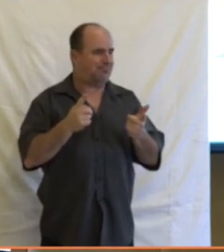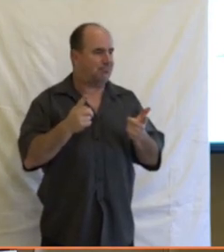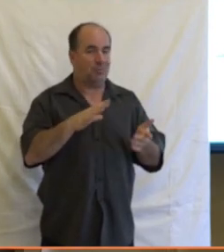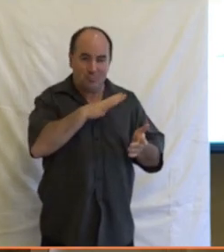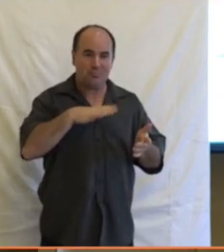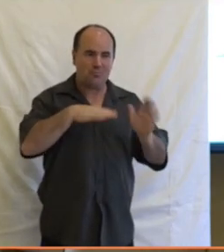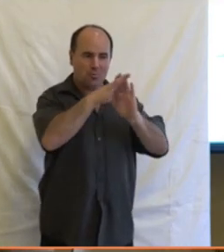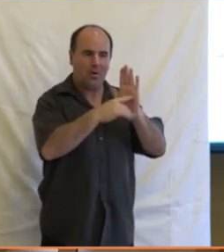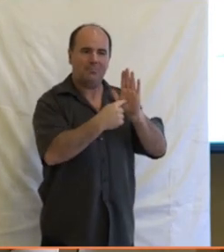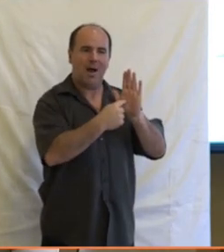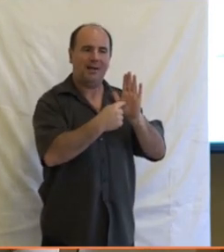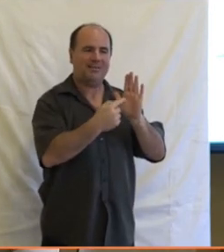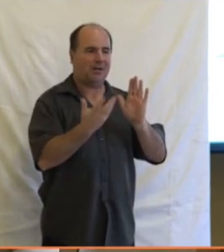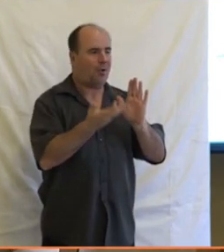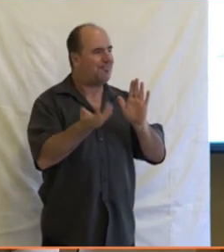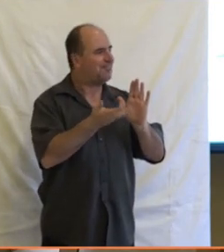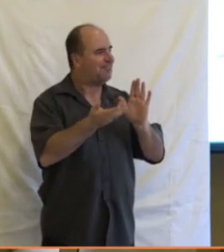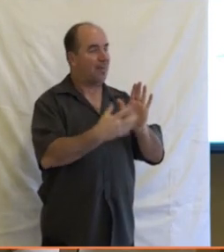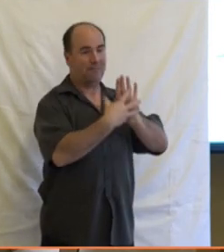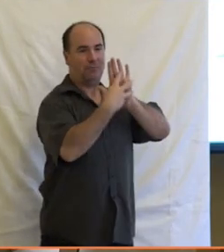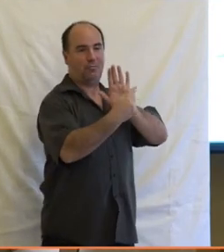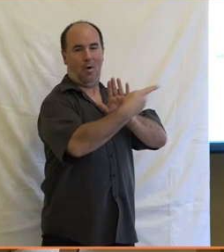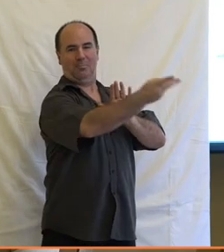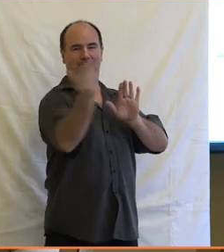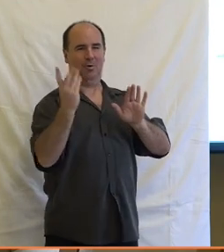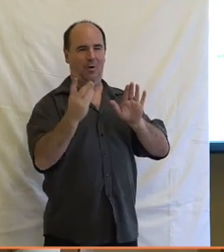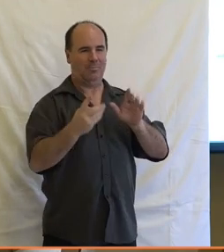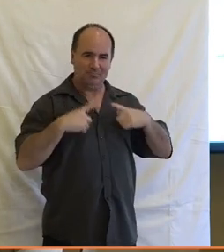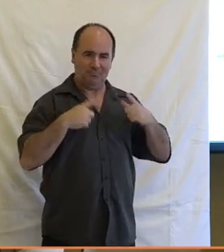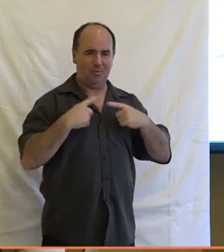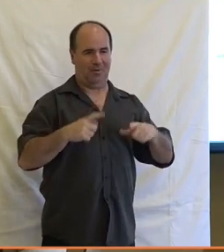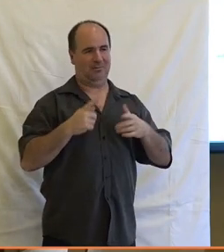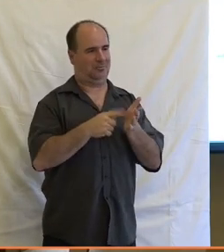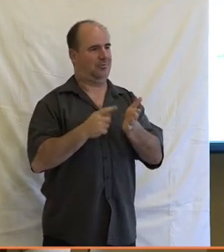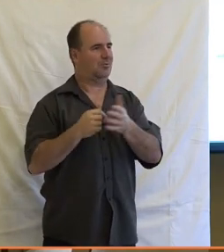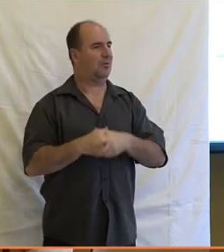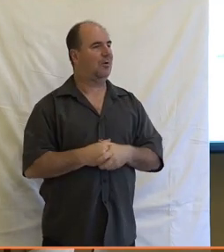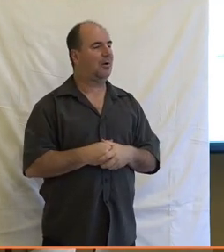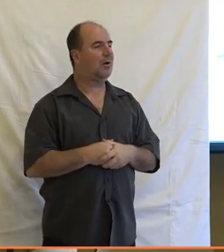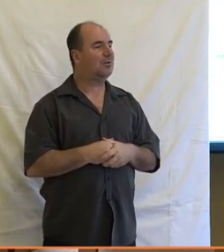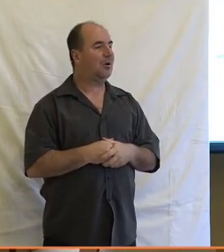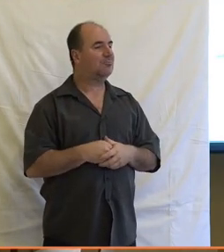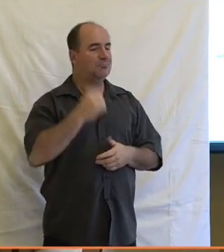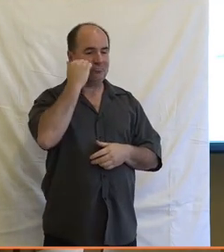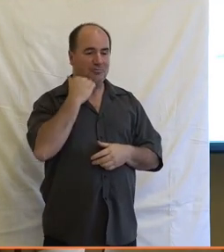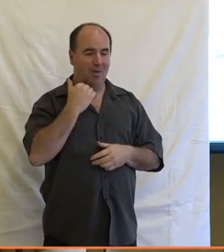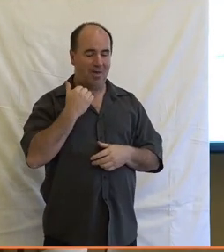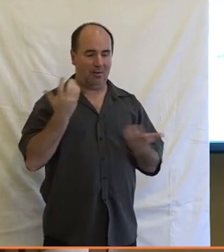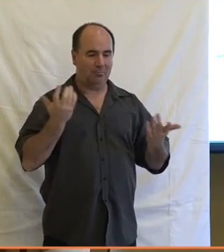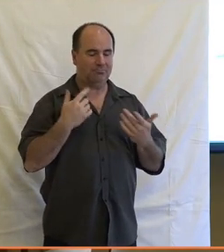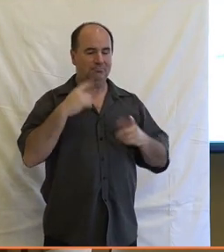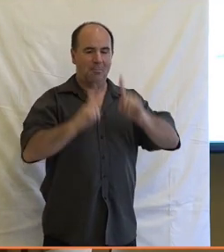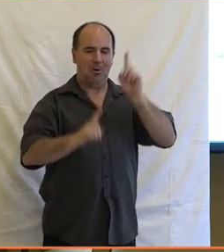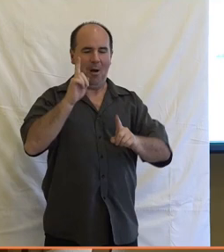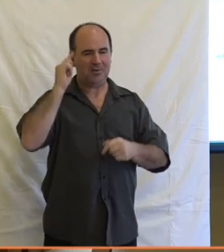jako jestli ne, místo toho, aby třeba člověk někdy v budoucnu měl na výběr, jestli opravdu půjde na procházku, anebo jestli půjde na procházku v